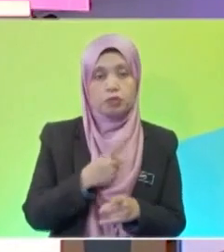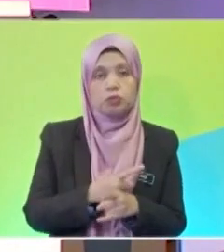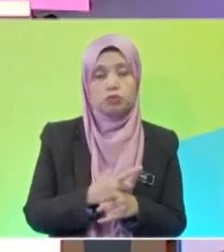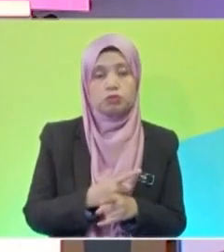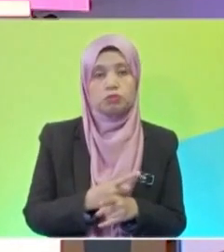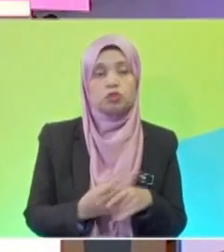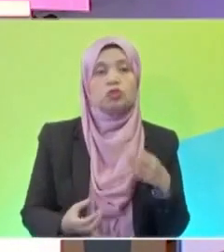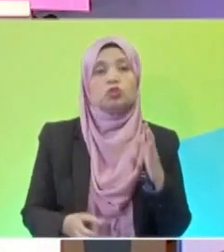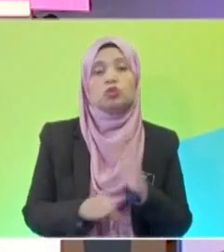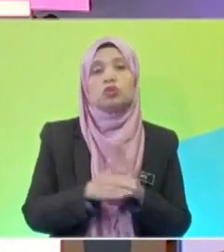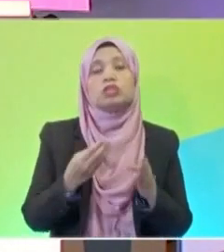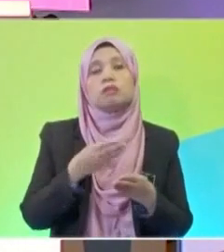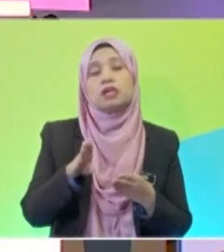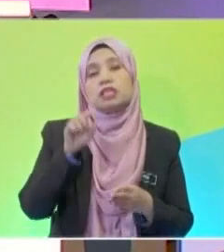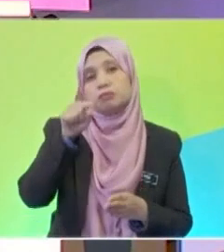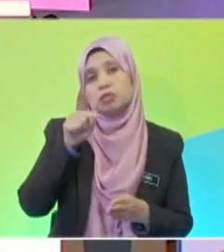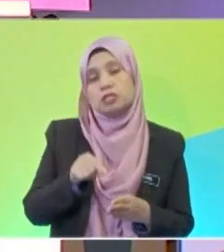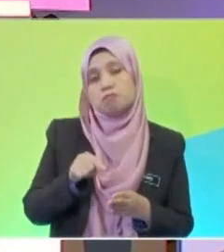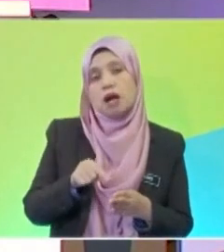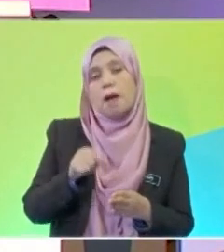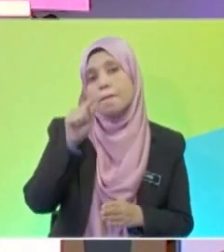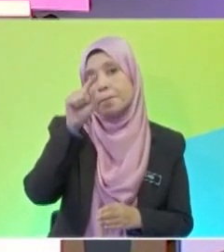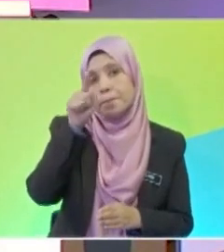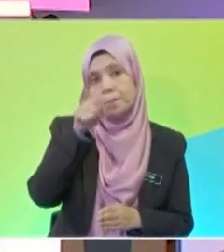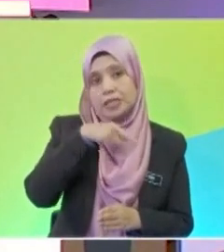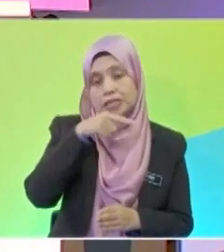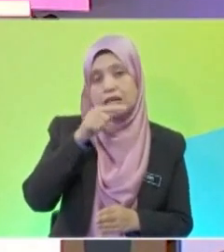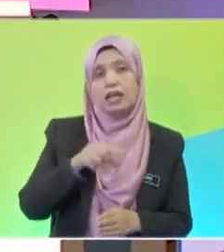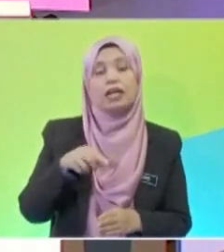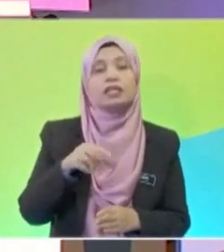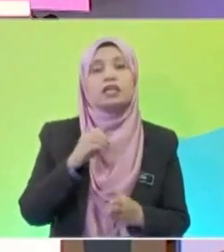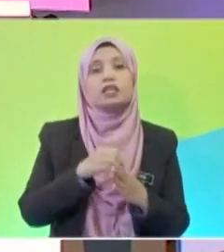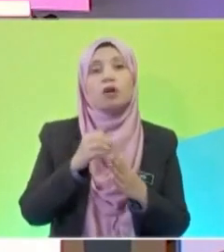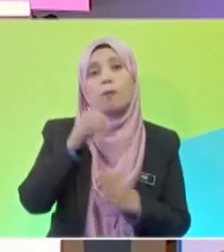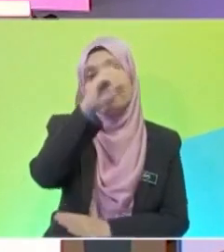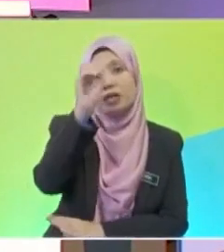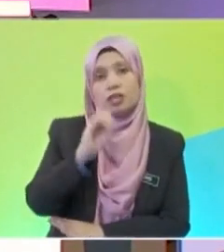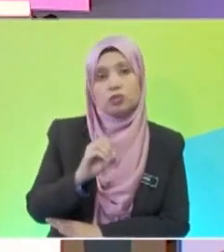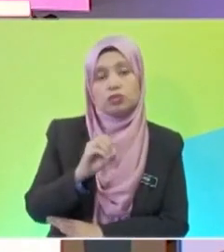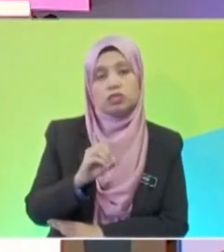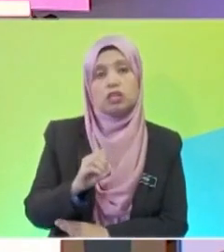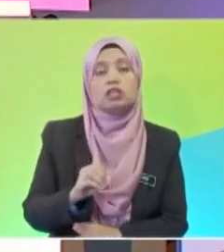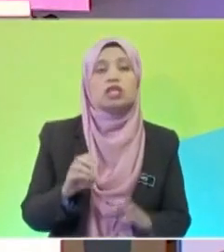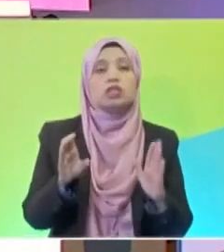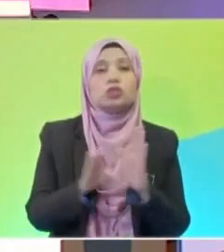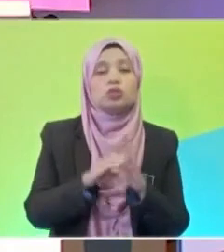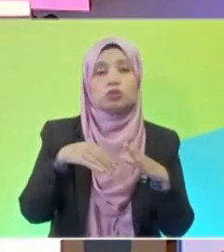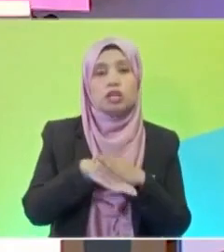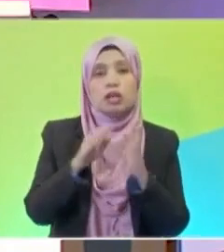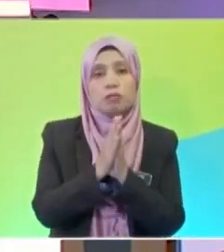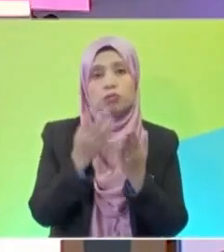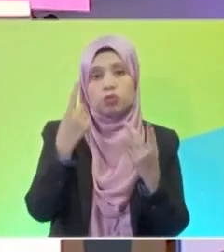dalam bentuk nisbah, dia beri dalam bentuk pecahan, dia beri dalam bentuk peratus. Cikgu berikan contoh seperti dalam buku teks. Ini ada dalam buku